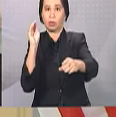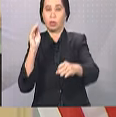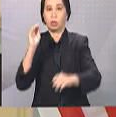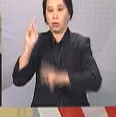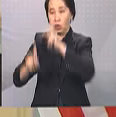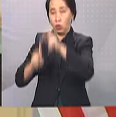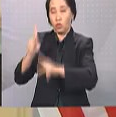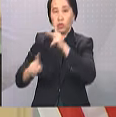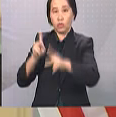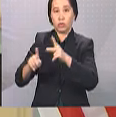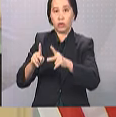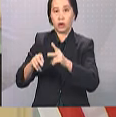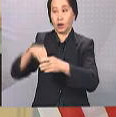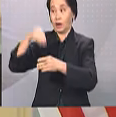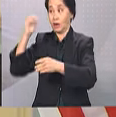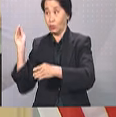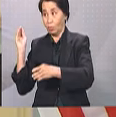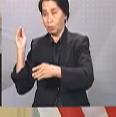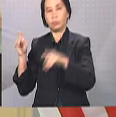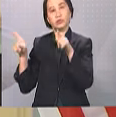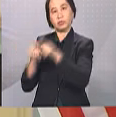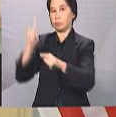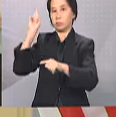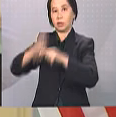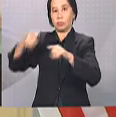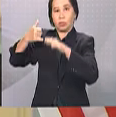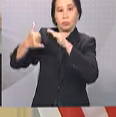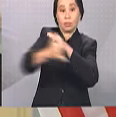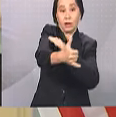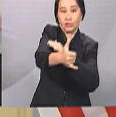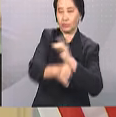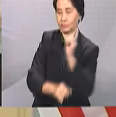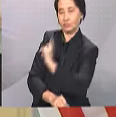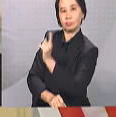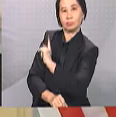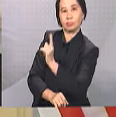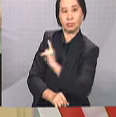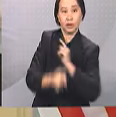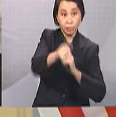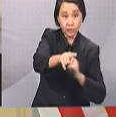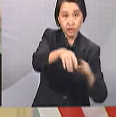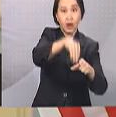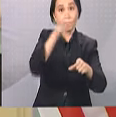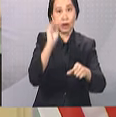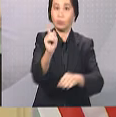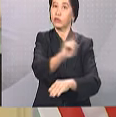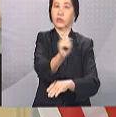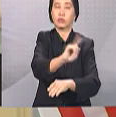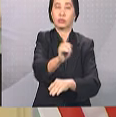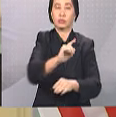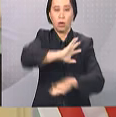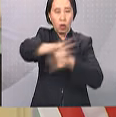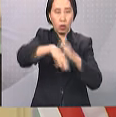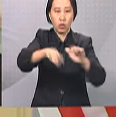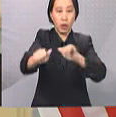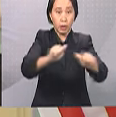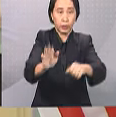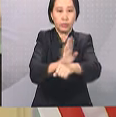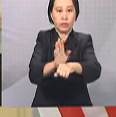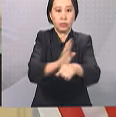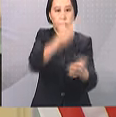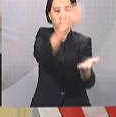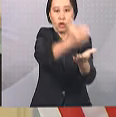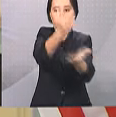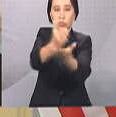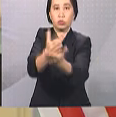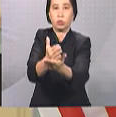penduduk daripada luar juga tidak dibenarkan memasuki kawasan tersebut. Semua aktiviti perniagaan